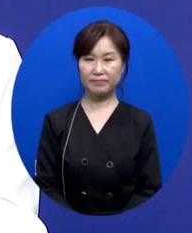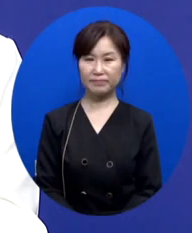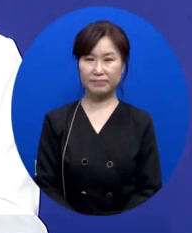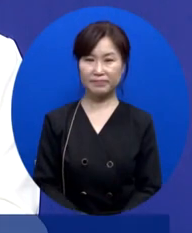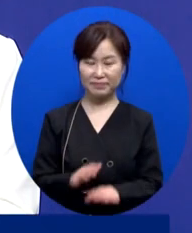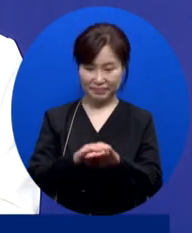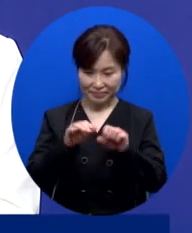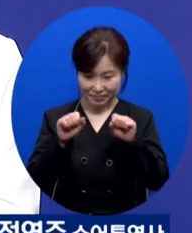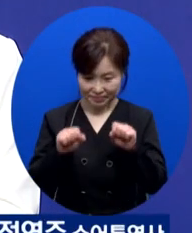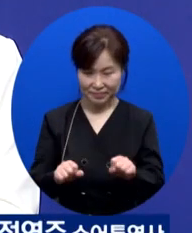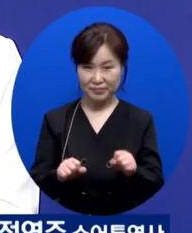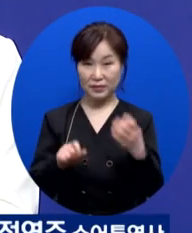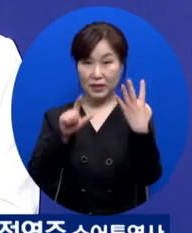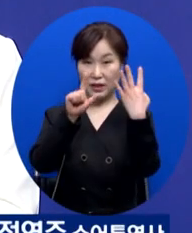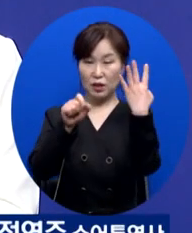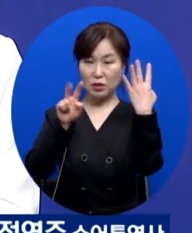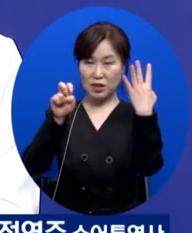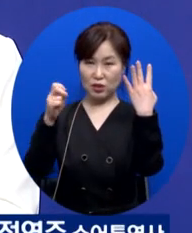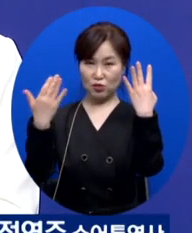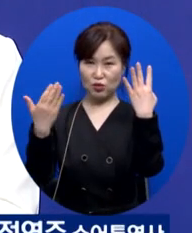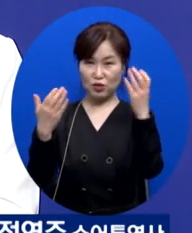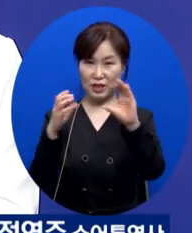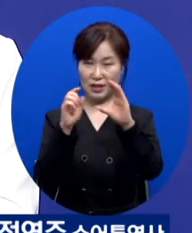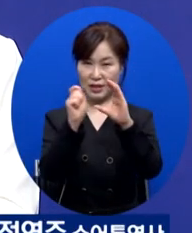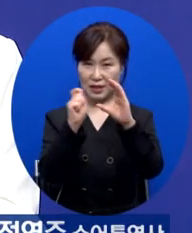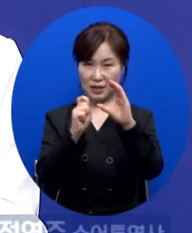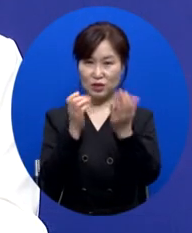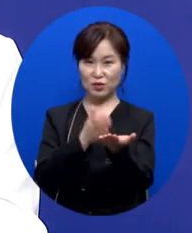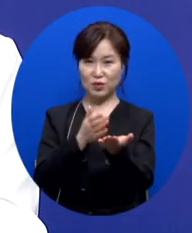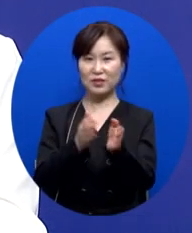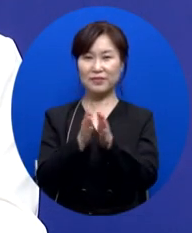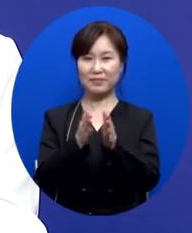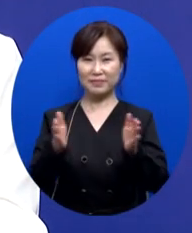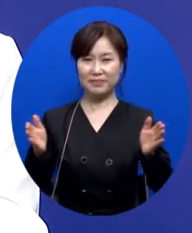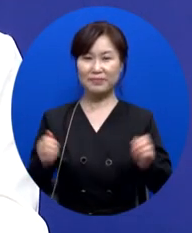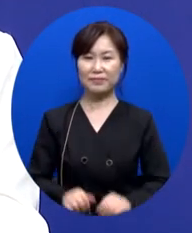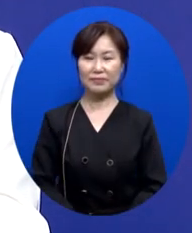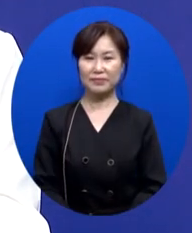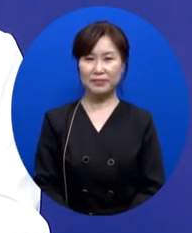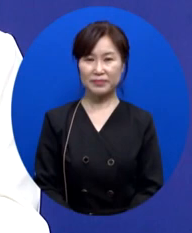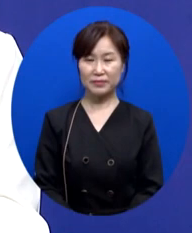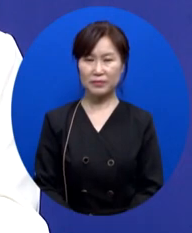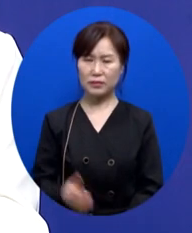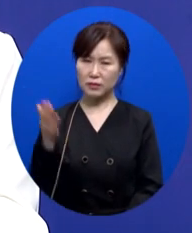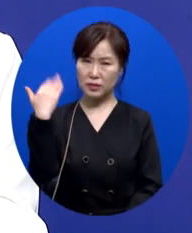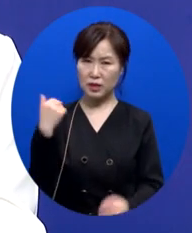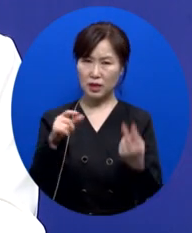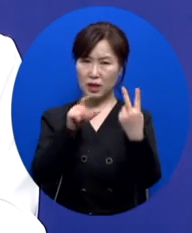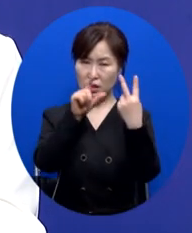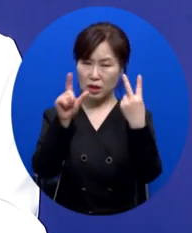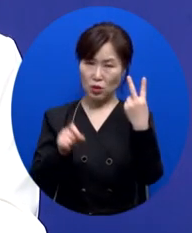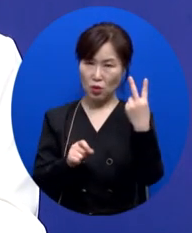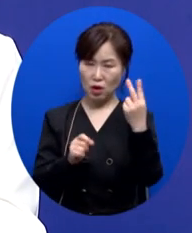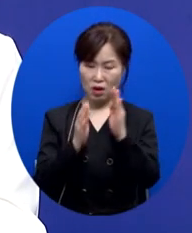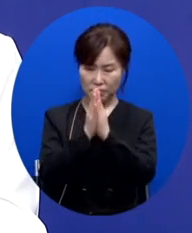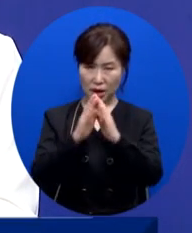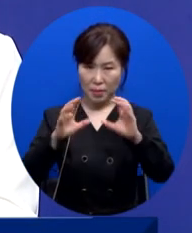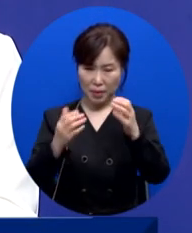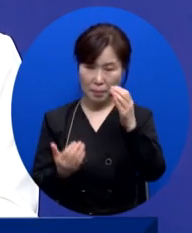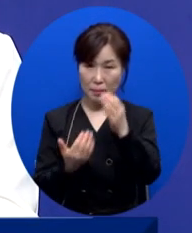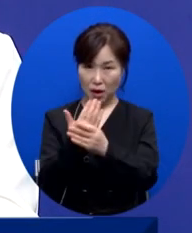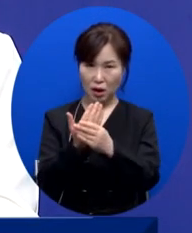3천 여러분 안녕하십니까 4월 29일 시트에 수 있습니다 지난 2월의 미얀마 사태가 발생해